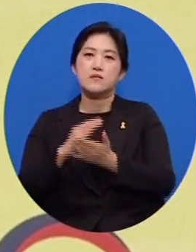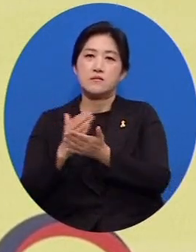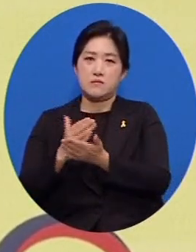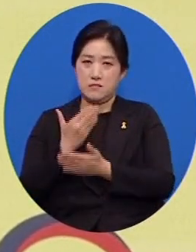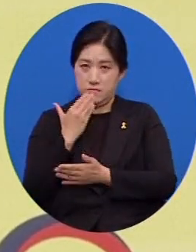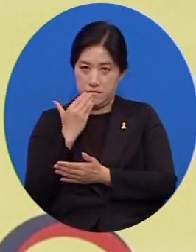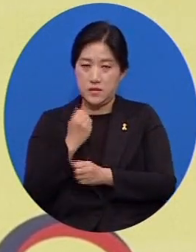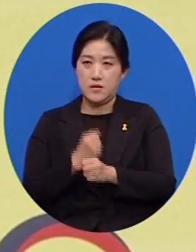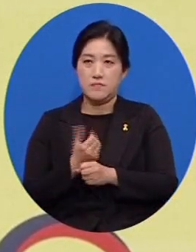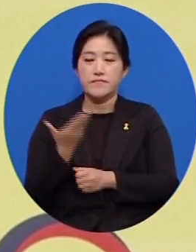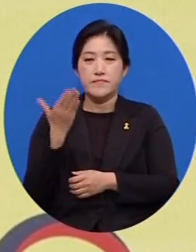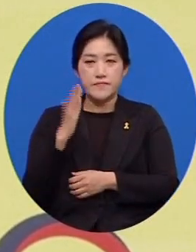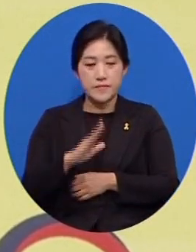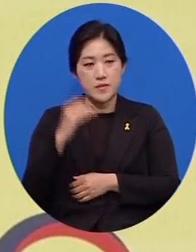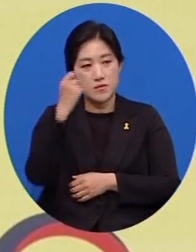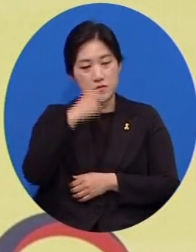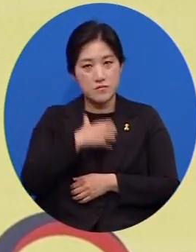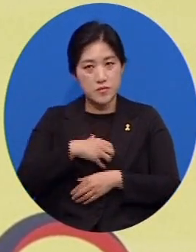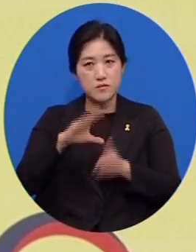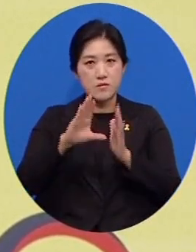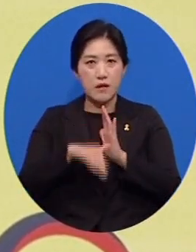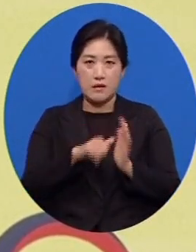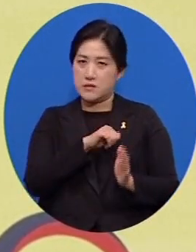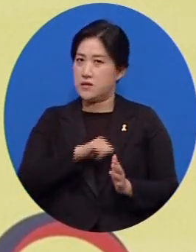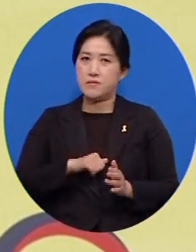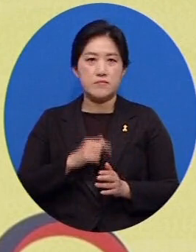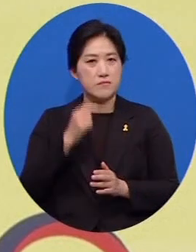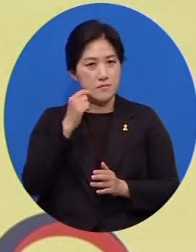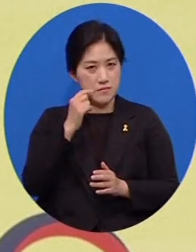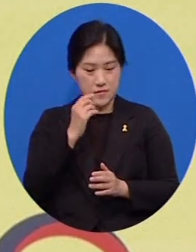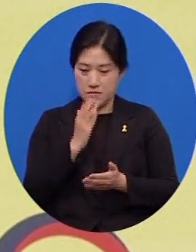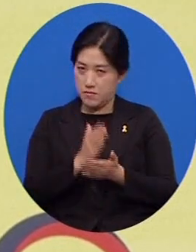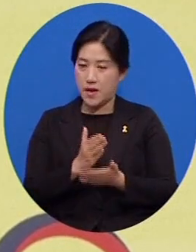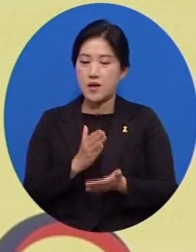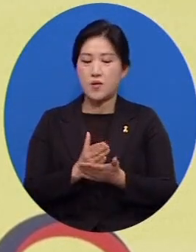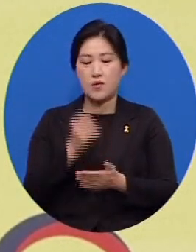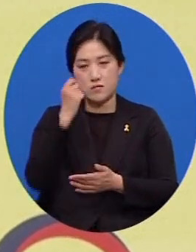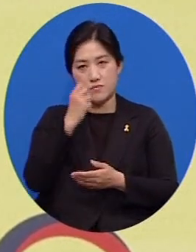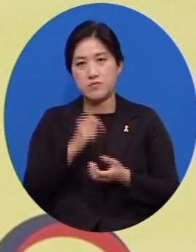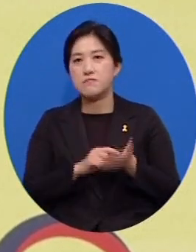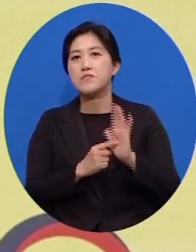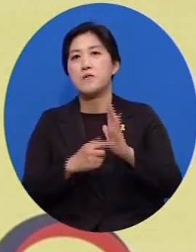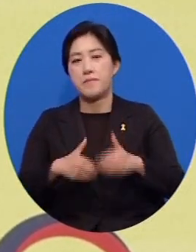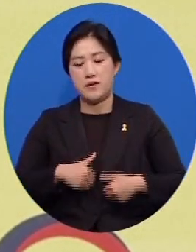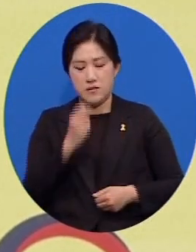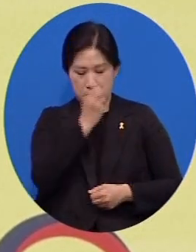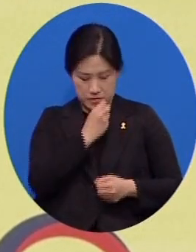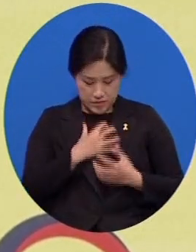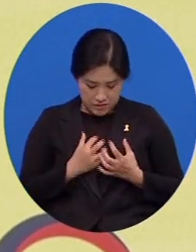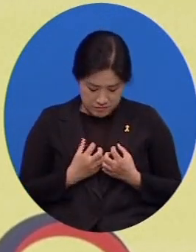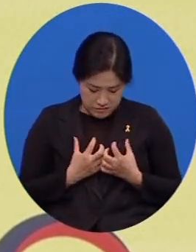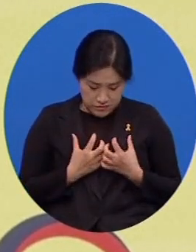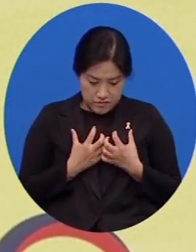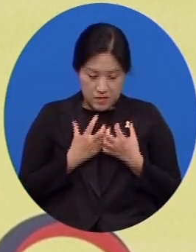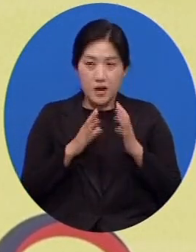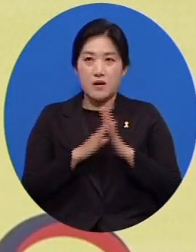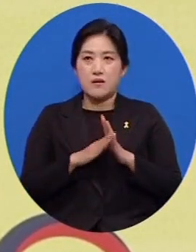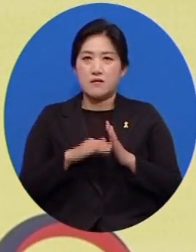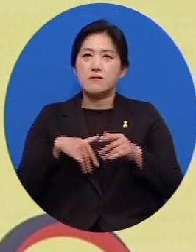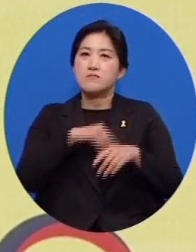그렇더라도 우리는 슬플 때 슬퍼해야 합니다. 슬픔이 가슴 속에서 치밀 때 우리는 눈물을